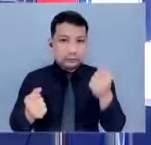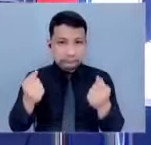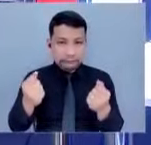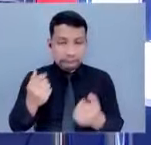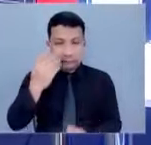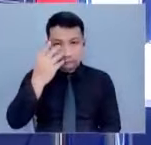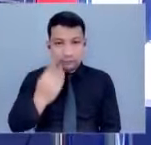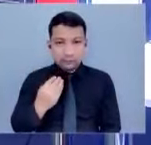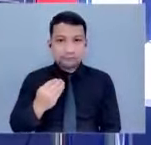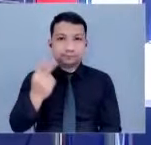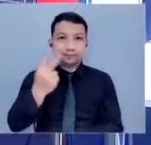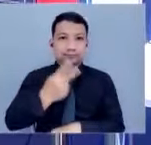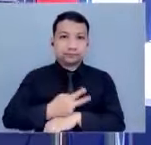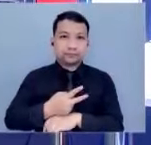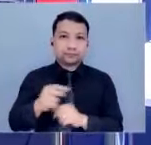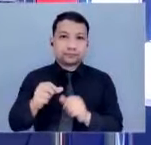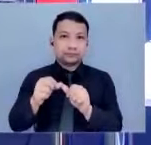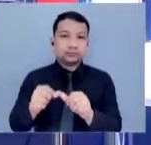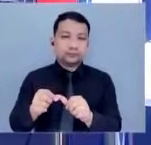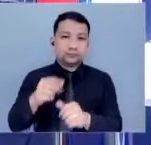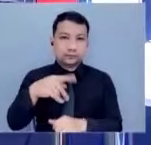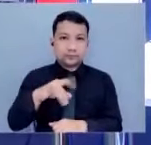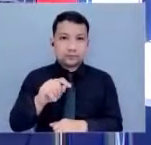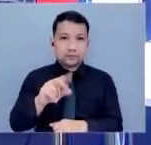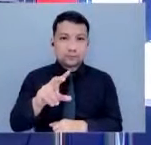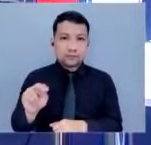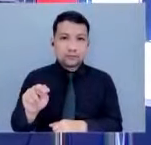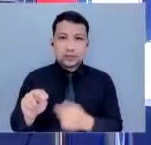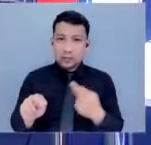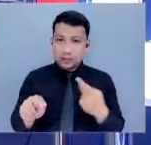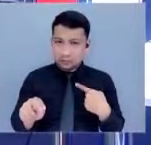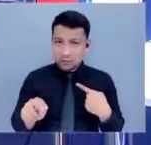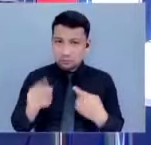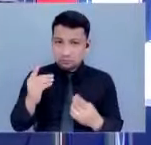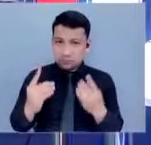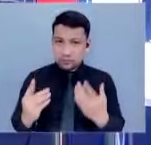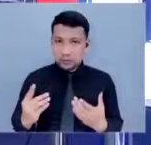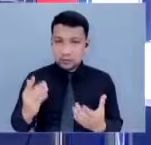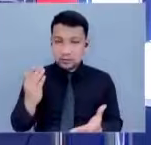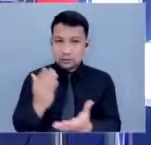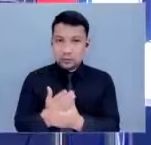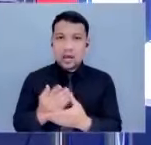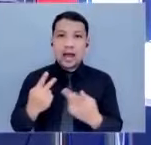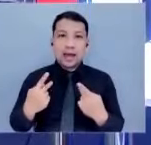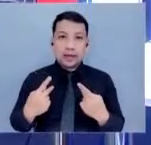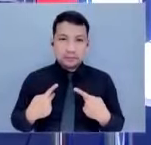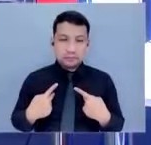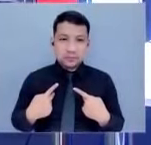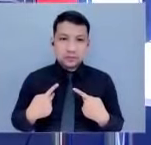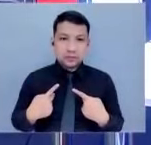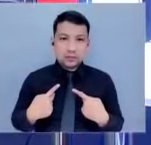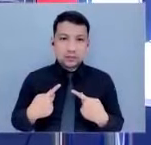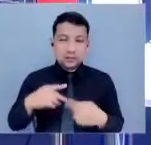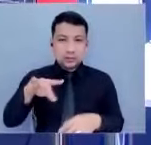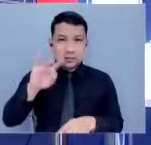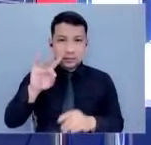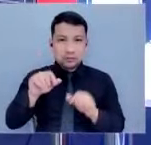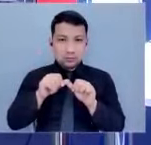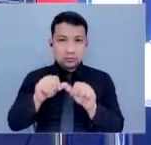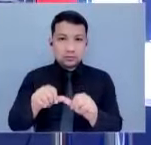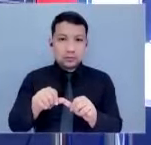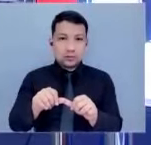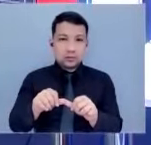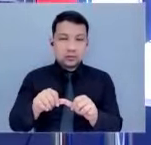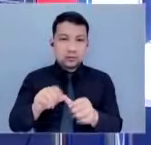Ikalawang araw ng tigil pasada ng piston, pero kung may mga chuper na nag-strike, meron din namang mas piniling humabol sa pagsali